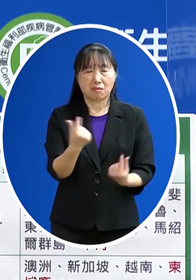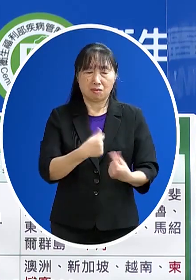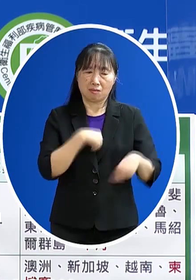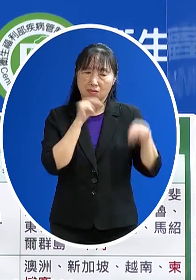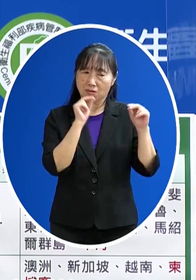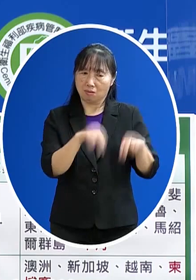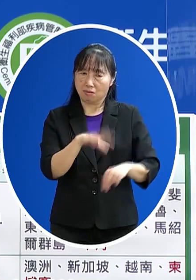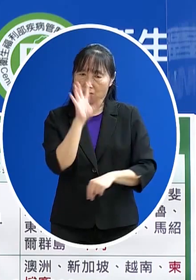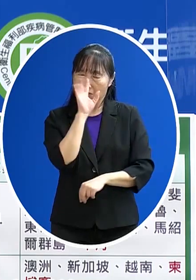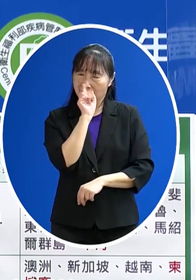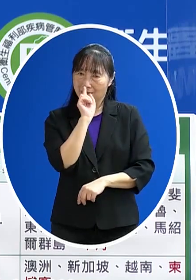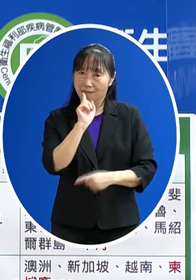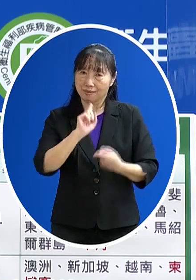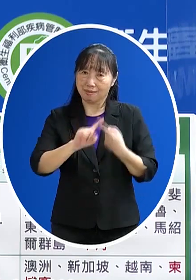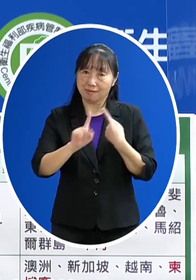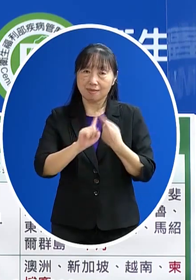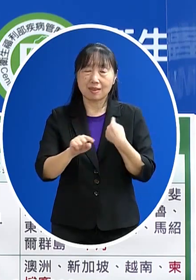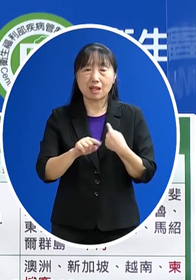pending。